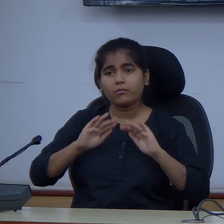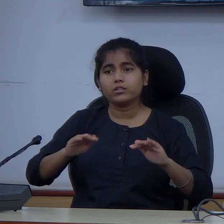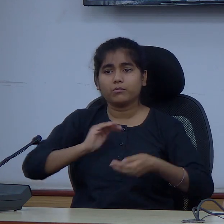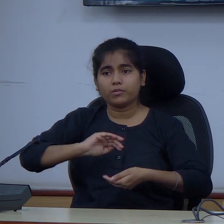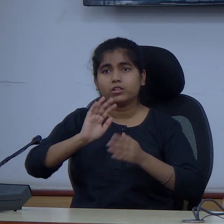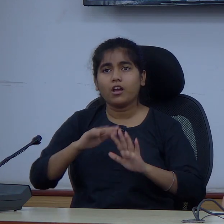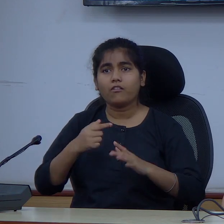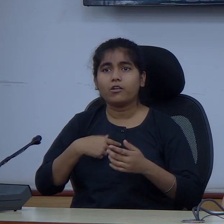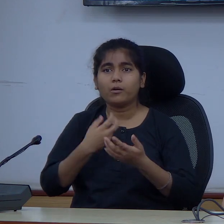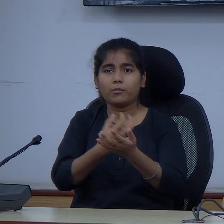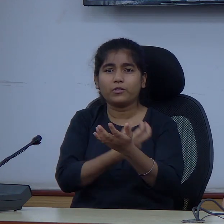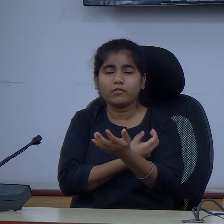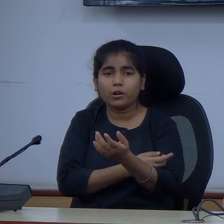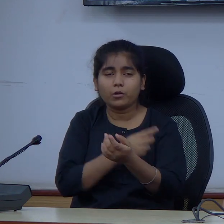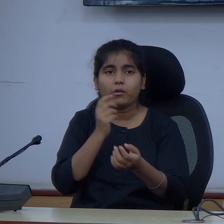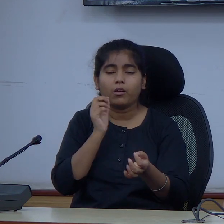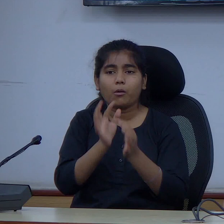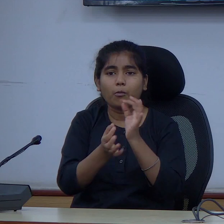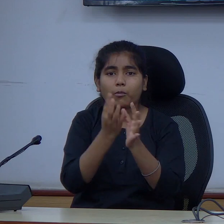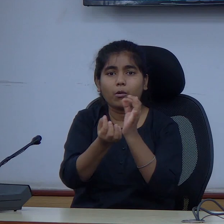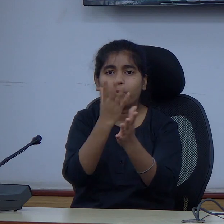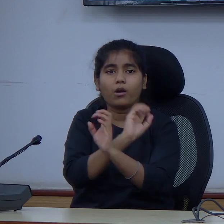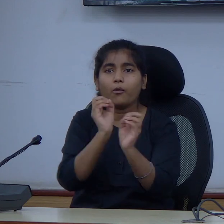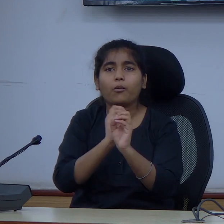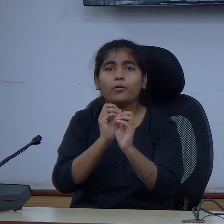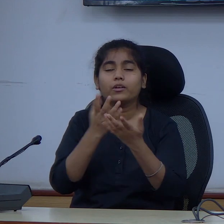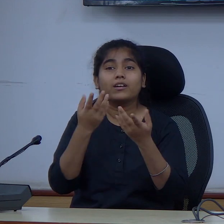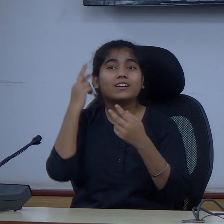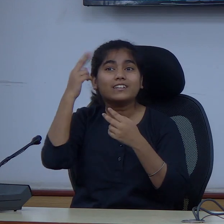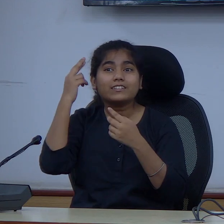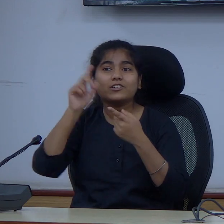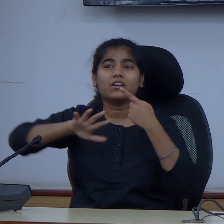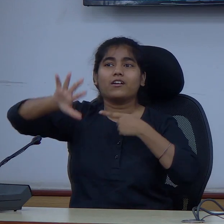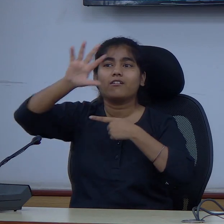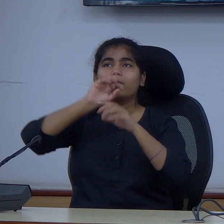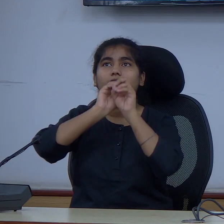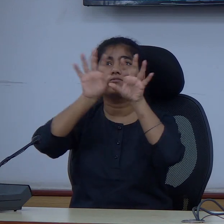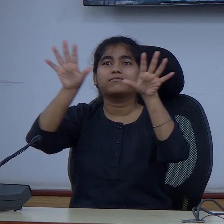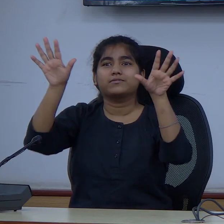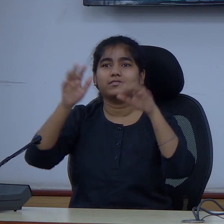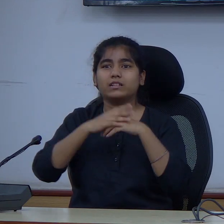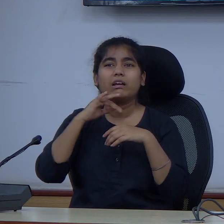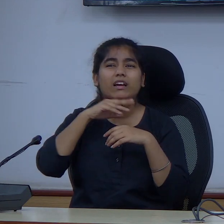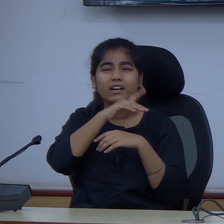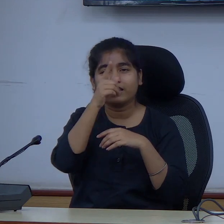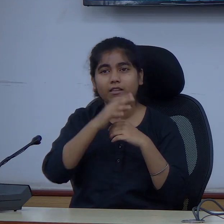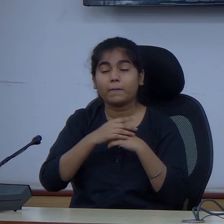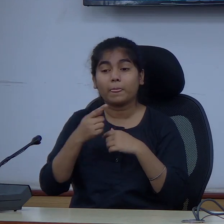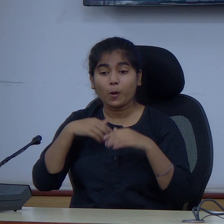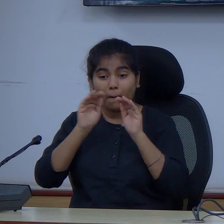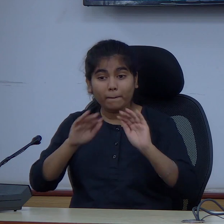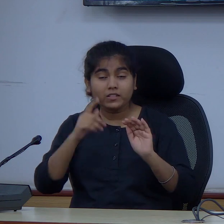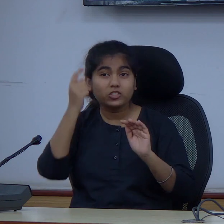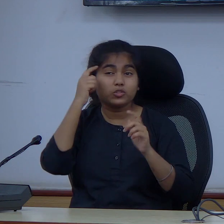है। अगर हम अपने एनवायरनमेंट के बारे में सोचें तो कितने सारे बच्चे, आई नो माय ओन चिल्ड्रन आल्सो, जो बोलते हैं कि हम दिवाली में पटाखे नहीं बजाएंगे